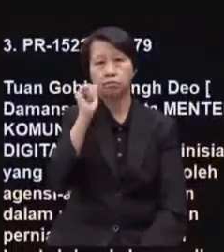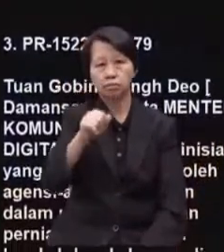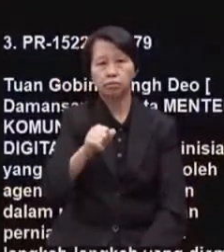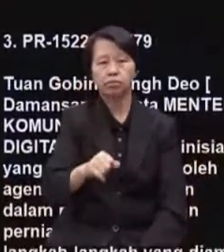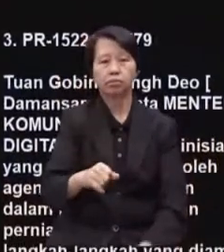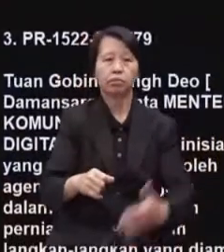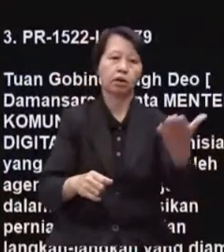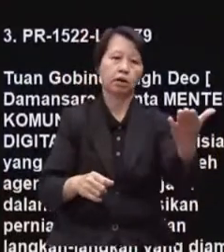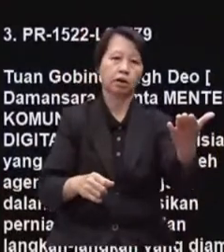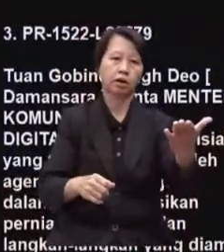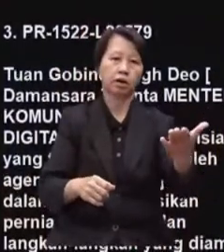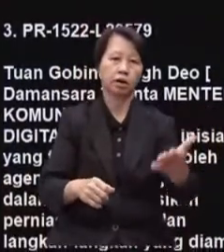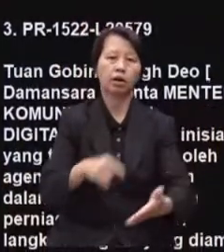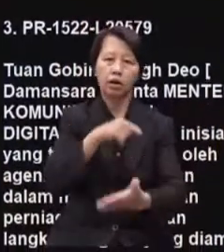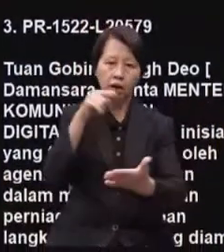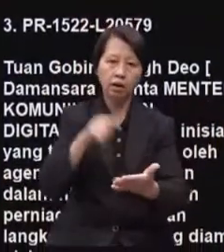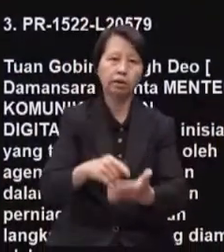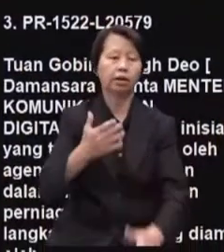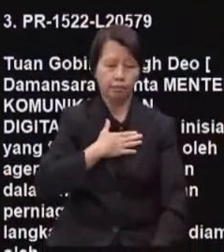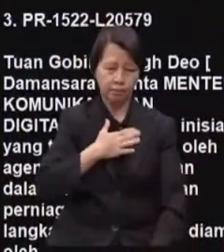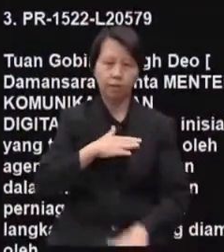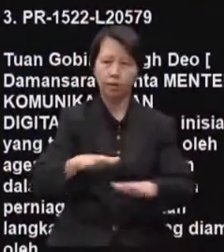jadi presiden